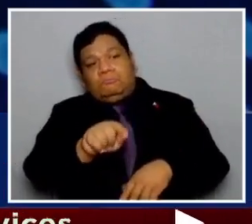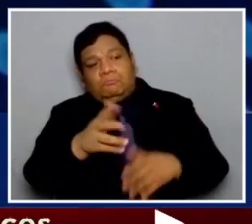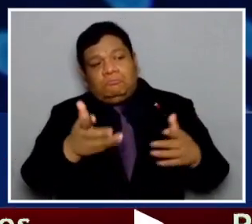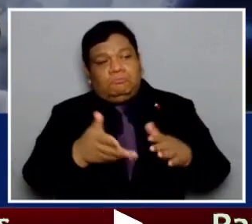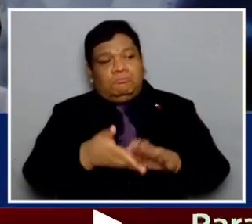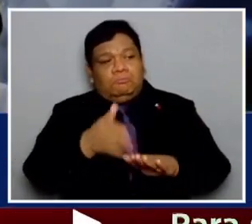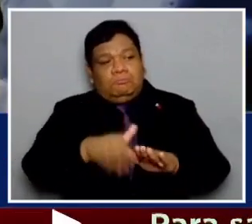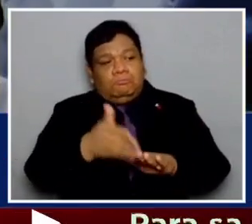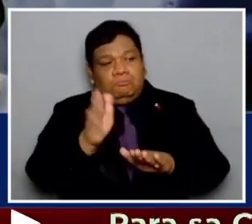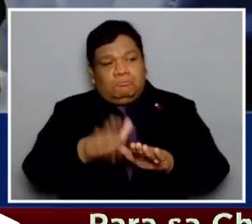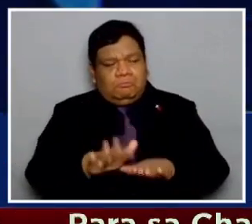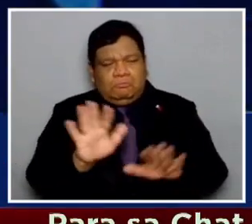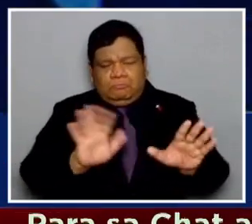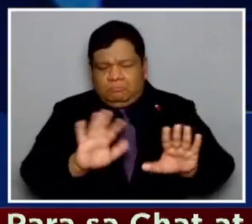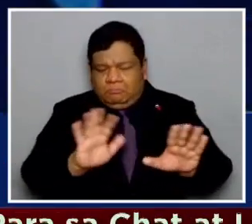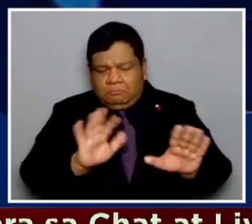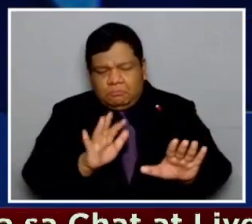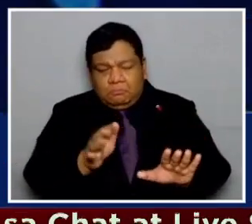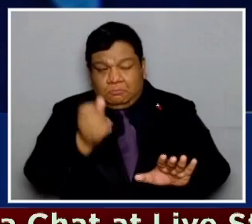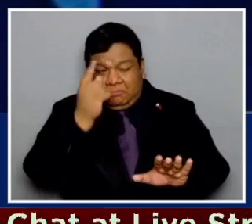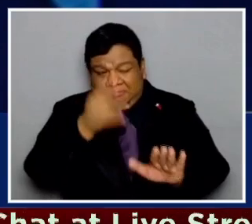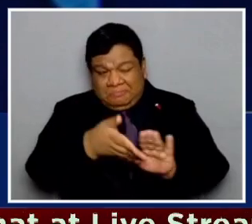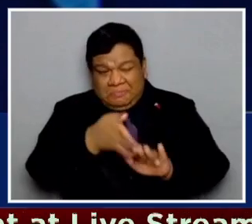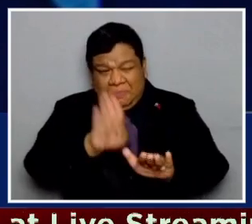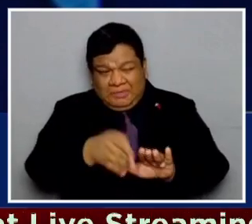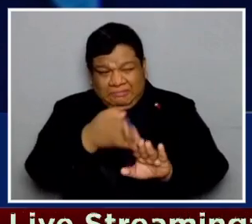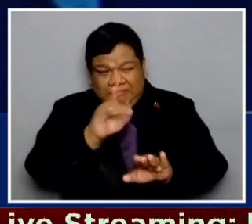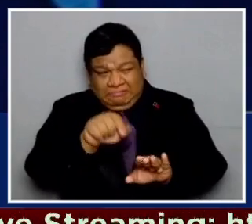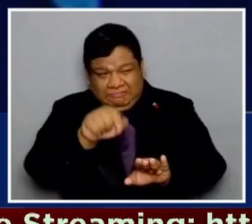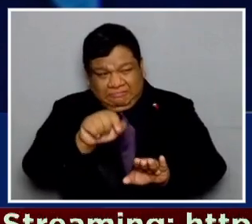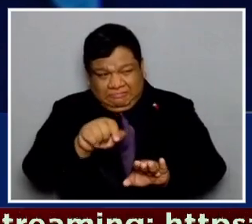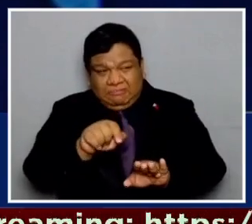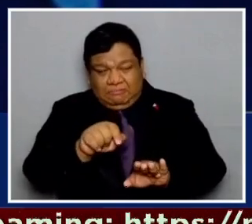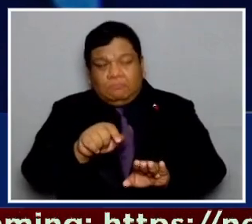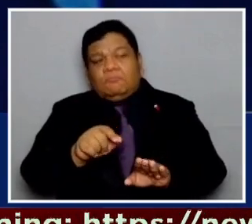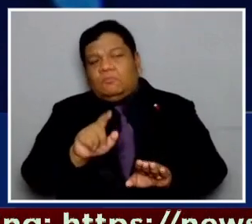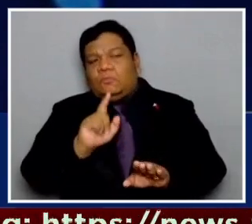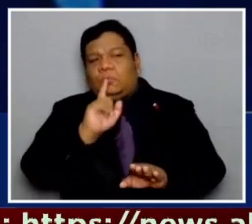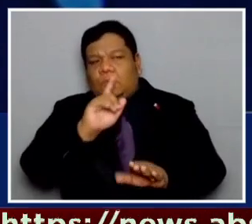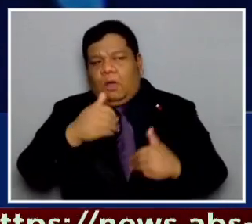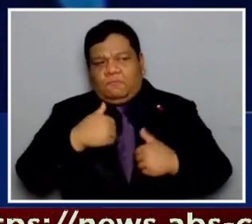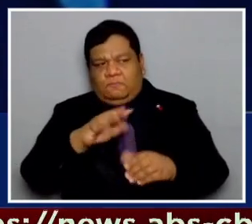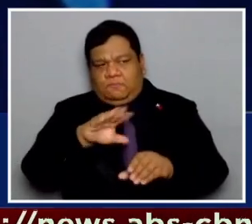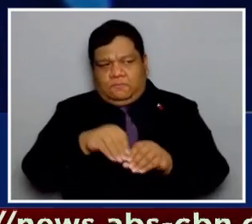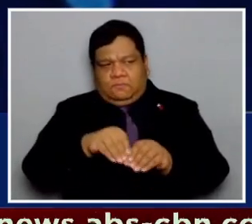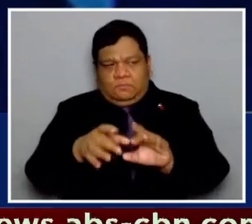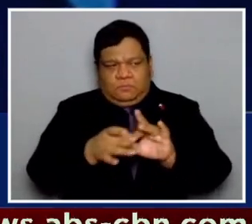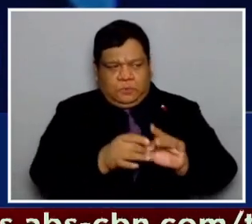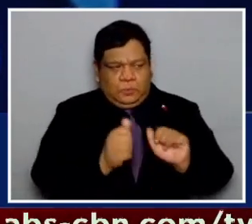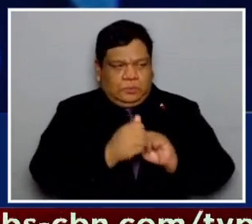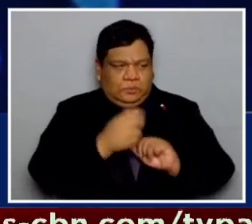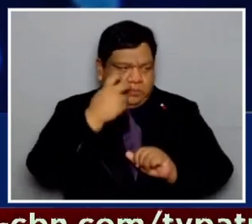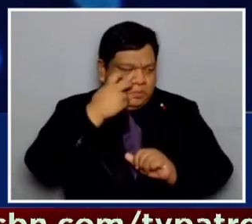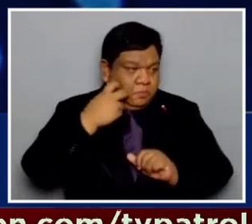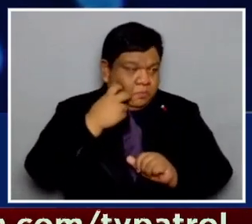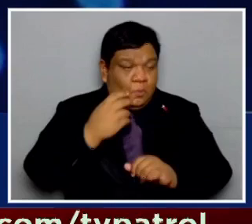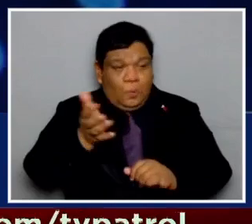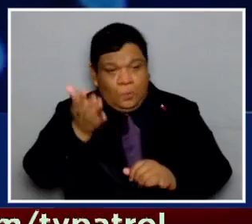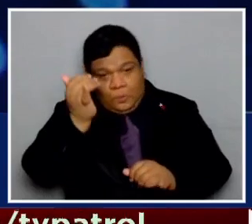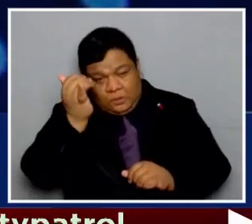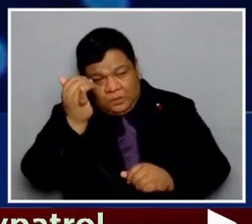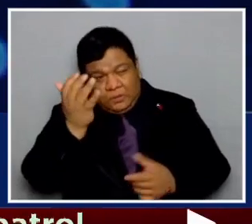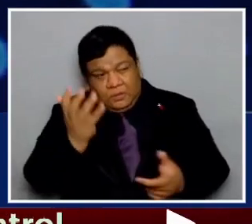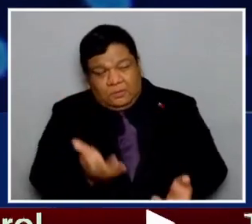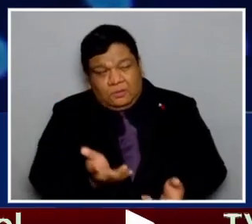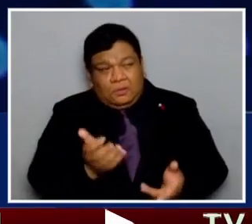galing sa mga sugal. Talagang yung usapin ng mga sugal, yung sugal ay kadugtong ng mga krimen. Kasi by